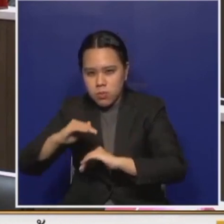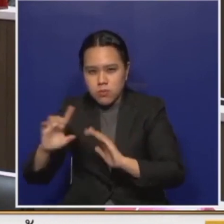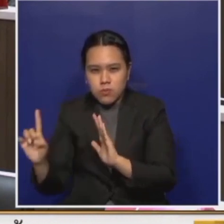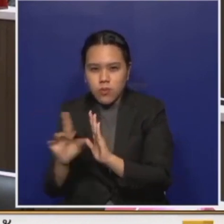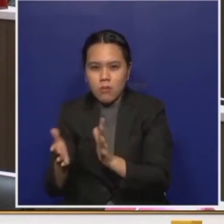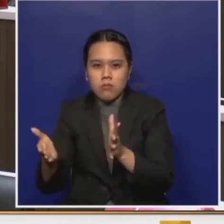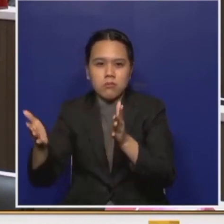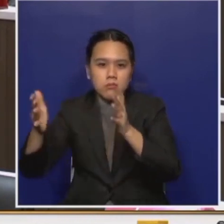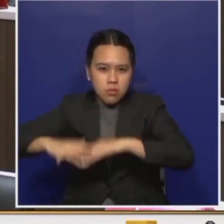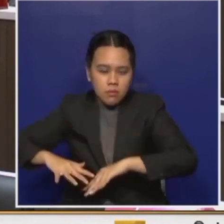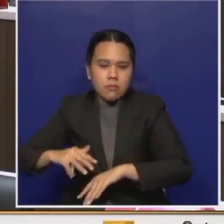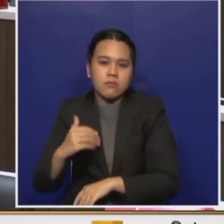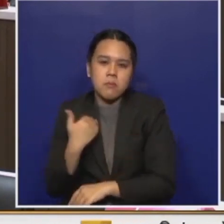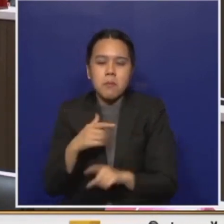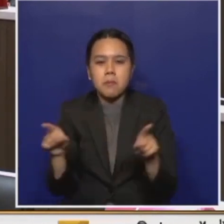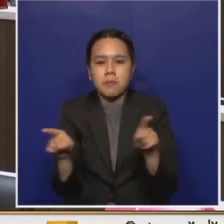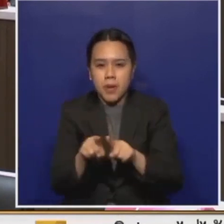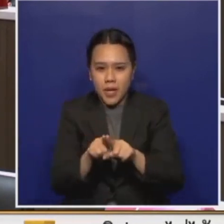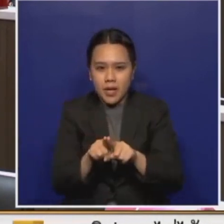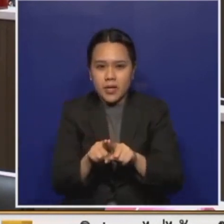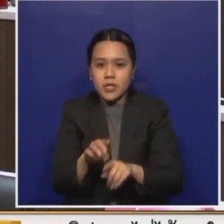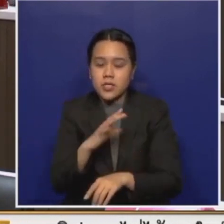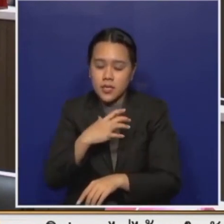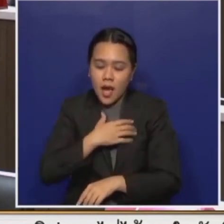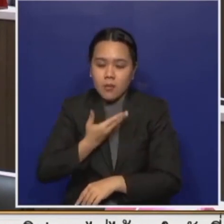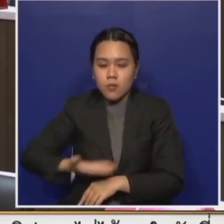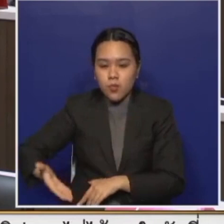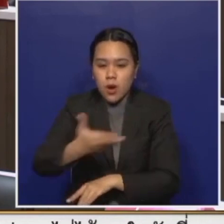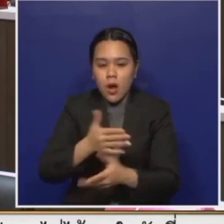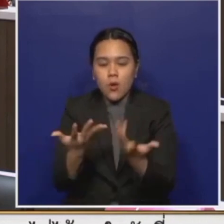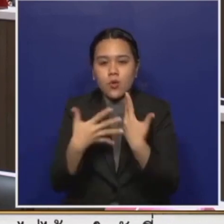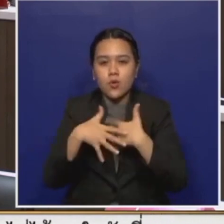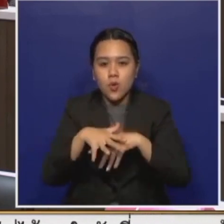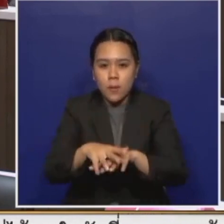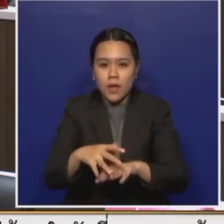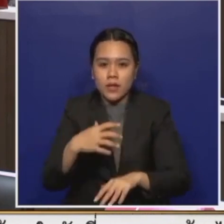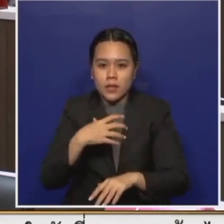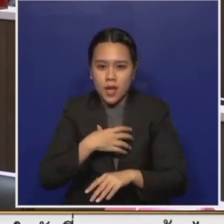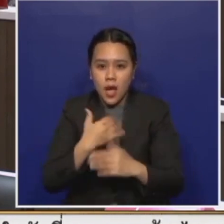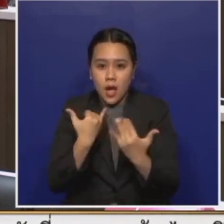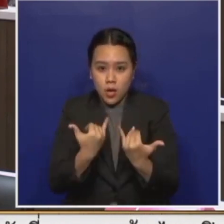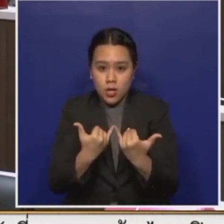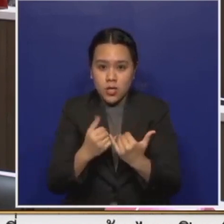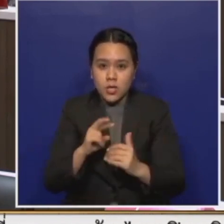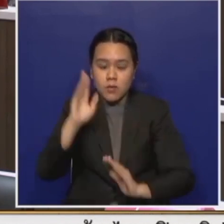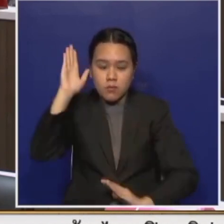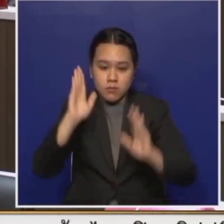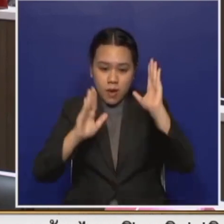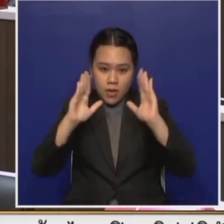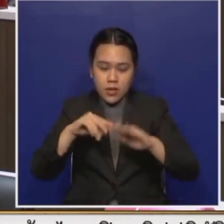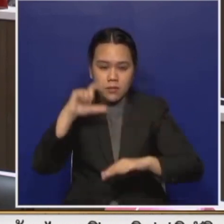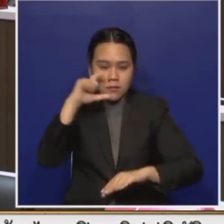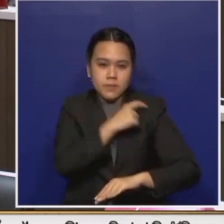บถาเรามโอกาสทำให้ระบอบการปกขระบอบปชาที่ประไทยมีพระมหากศมเปมคในระบบลสภาหกลบมา